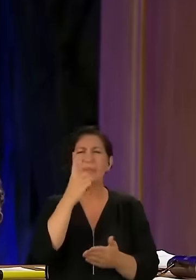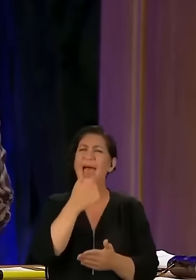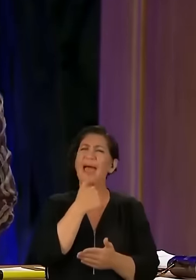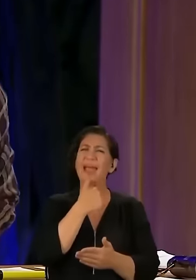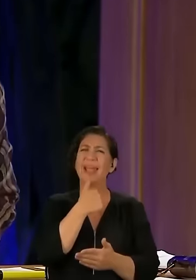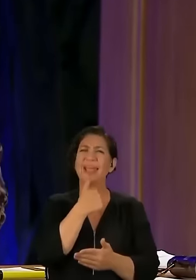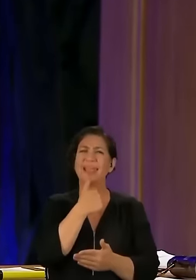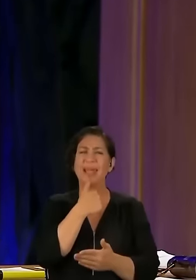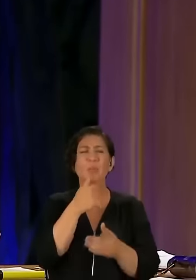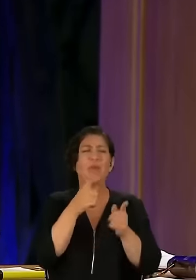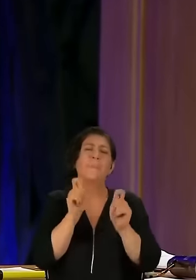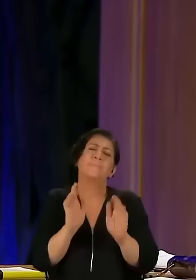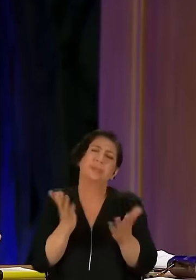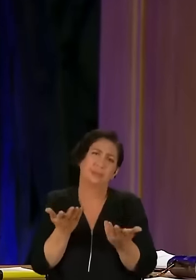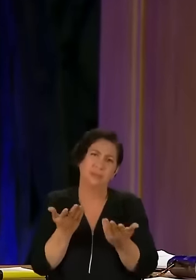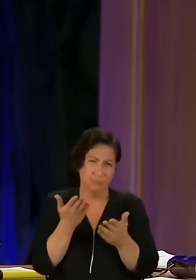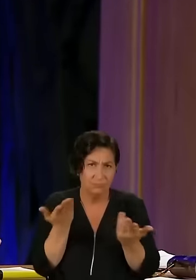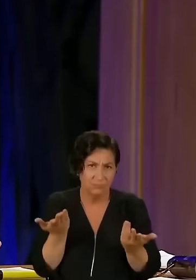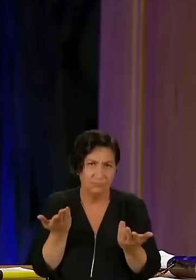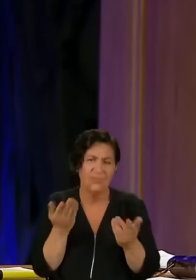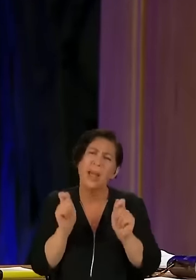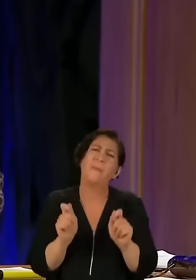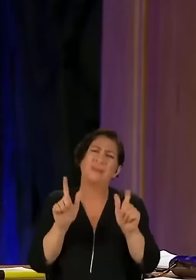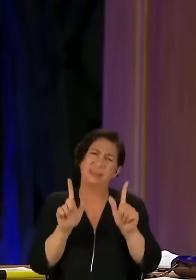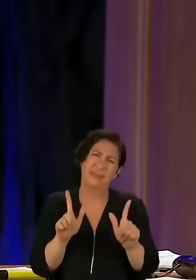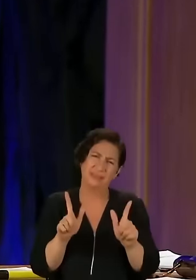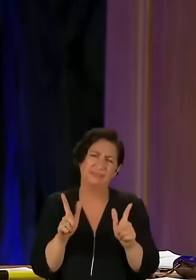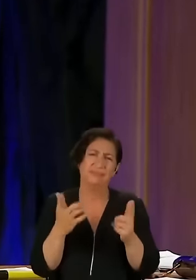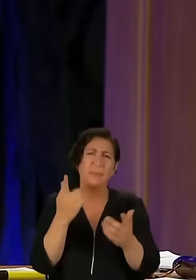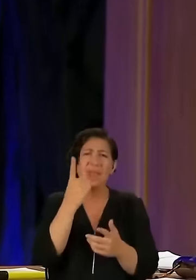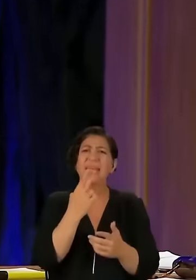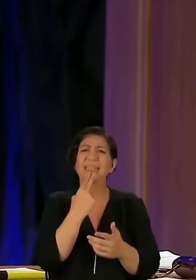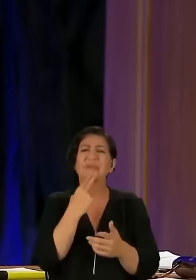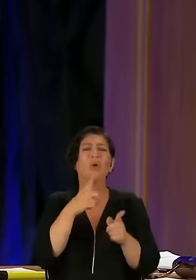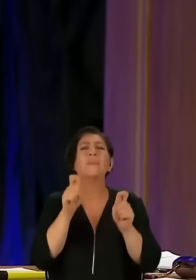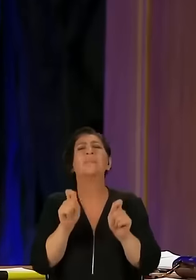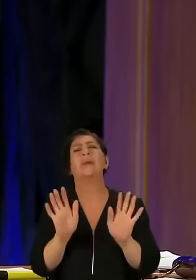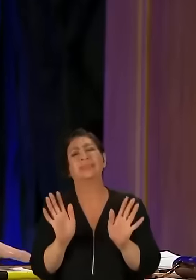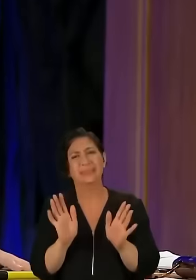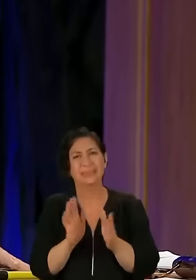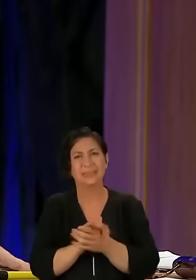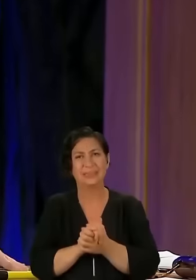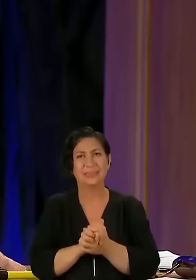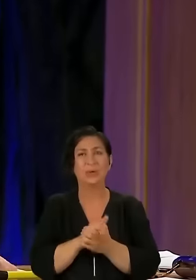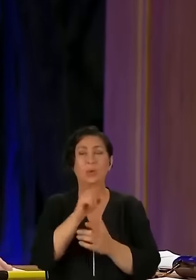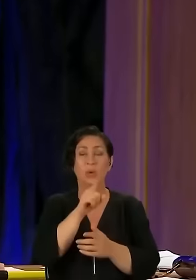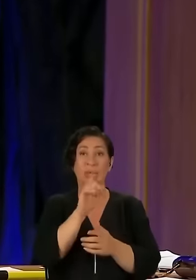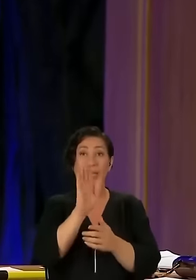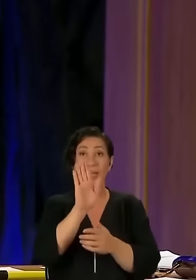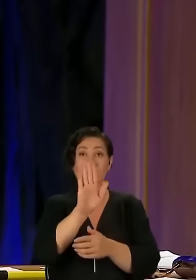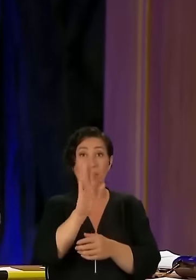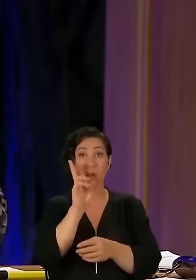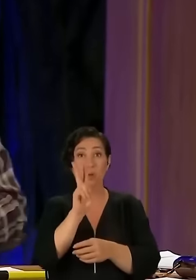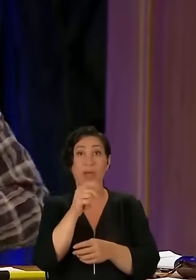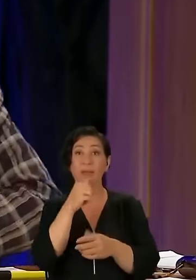de bunu yapmaz. Ha? Değil mi? Yapmaması lazım. Yani bir kıza bu yapılmaz. Bu karşınızda gördüğünüz